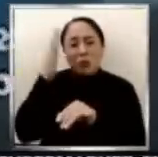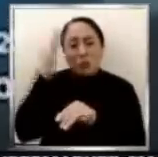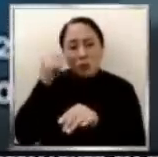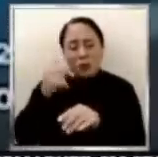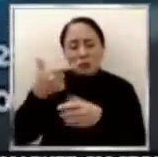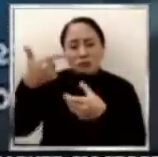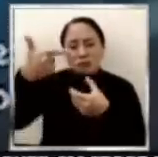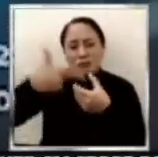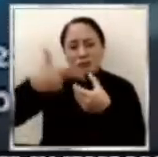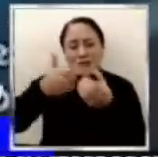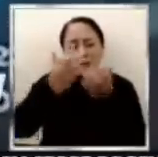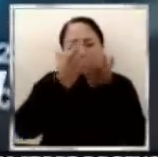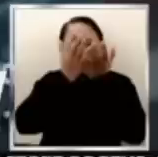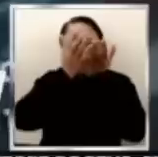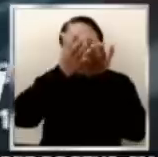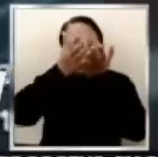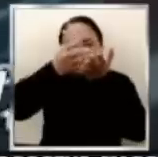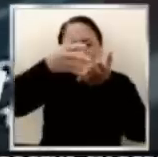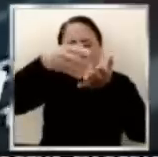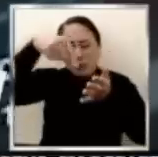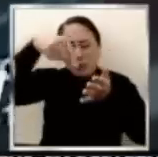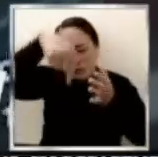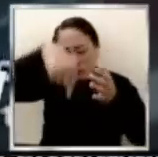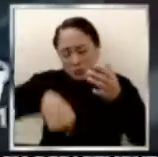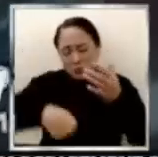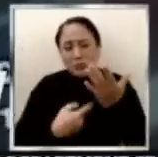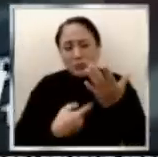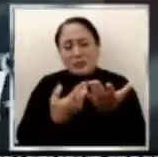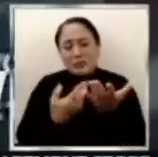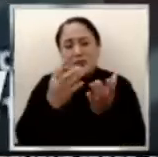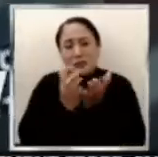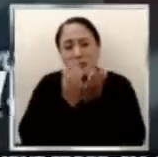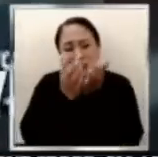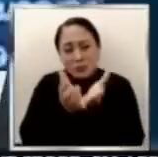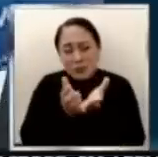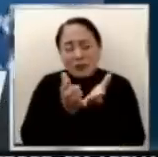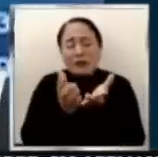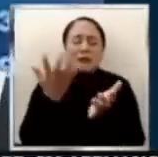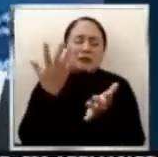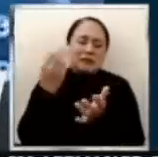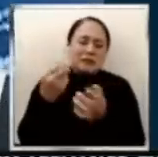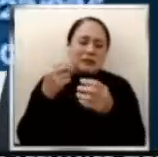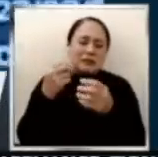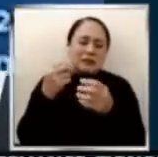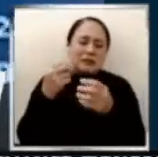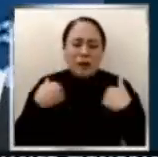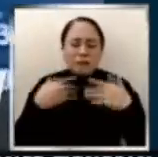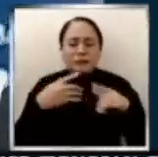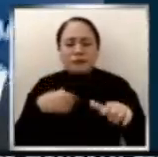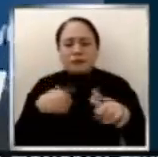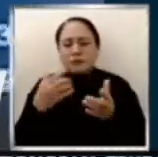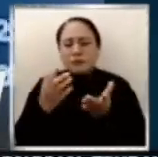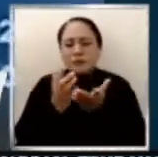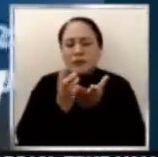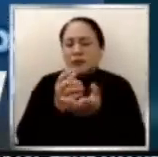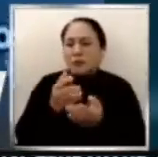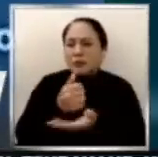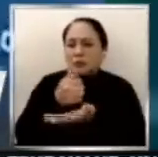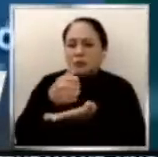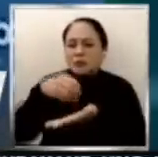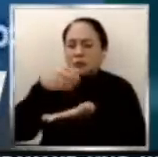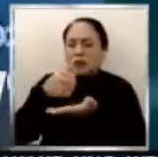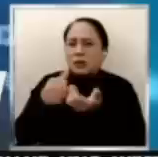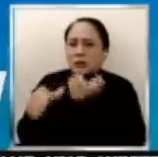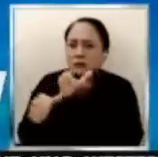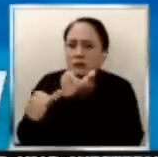lumubog na MT Princess Empress. Gumugulong na ang claims caravan para maabutan ng danyos ang mga apektado ng